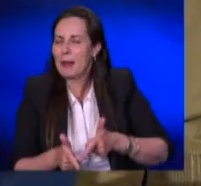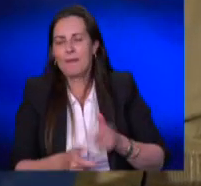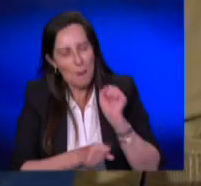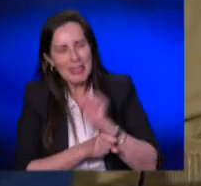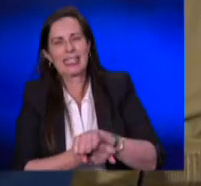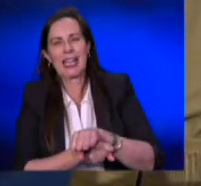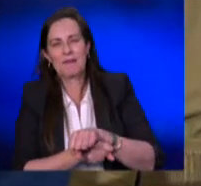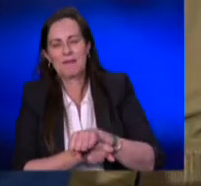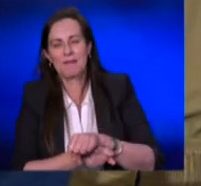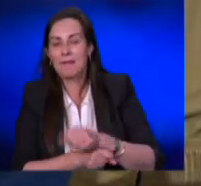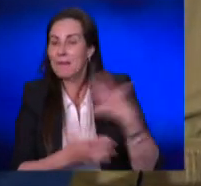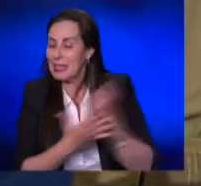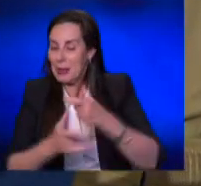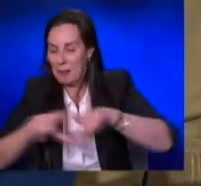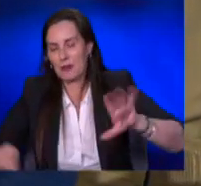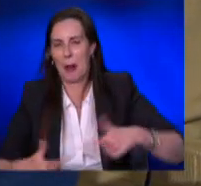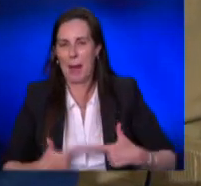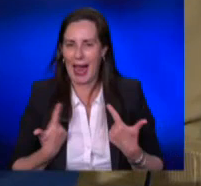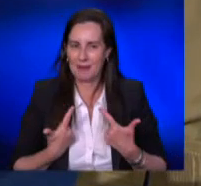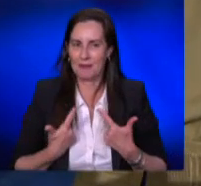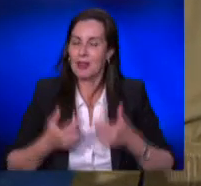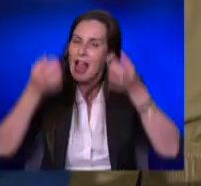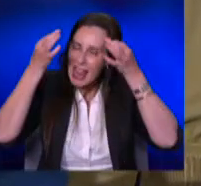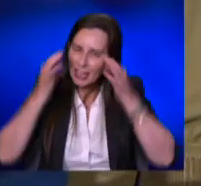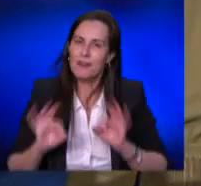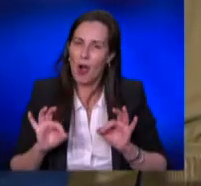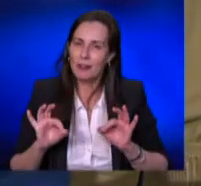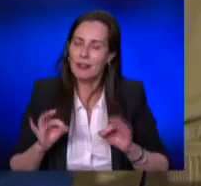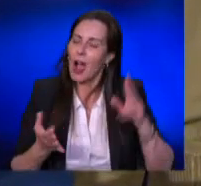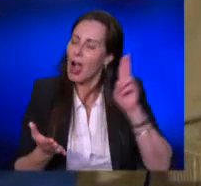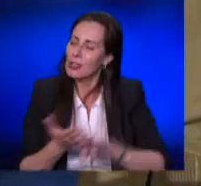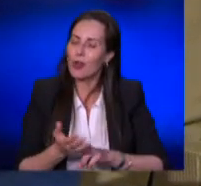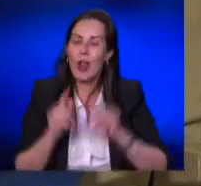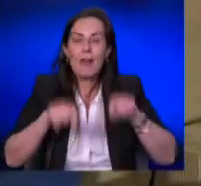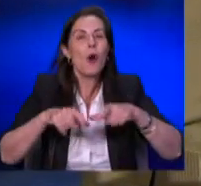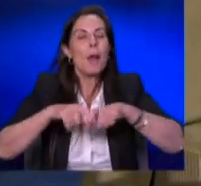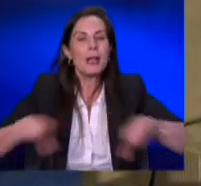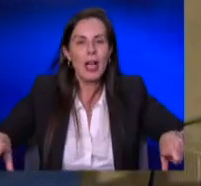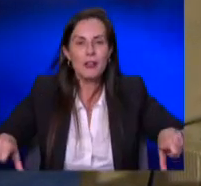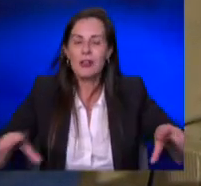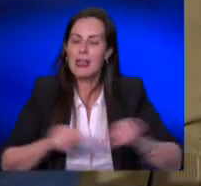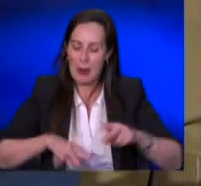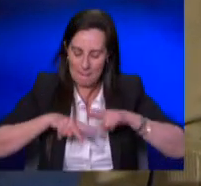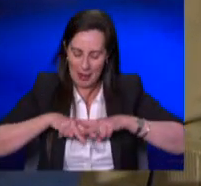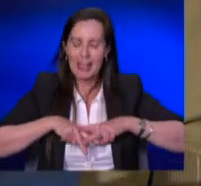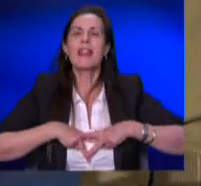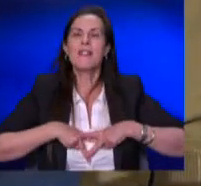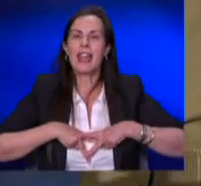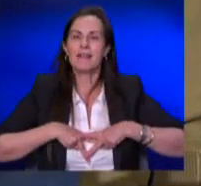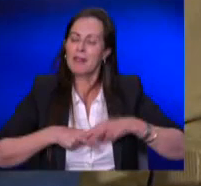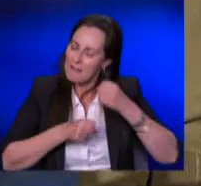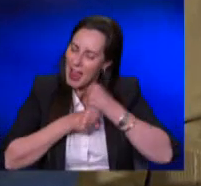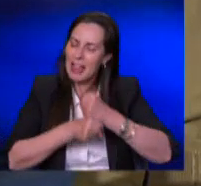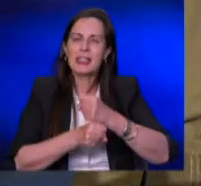ומנצחים, על המגרש ובחיים. לכבוד הזכות לעלות למגרש עם מגן דוד על החולצה,